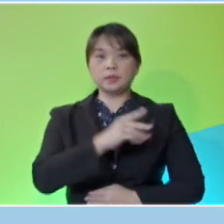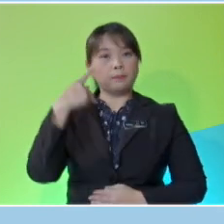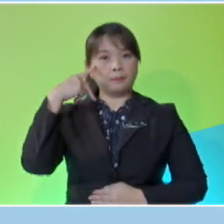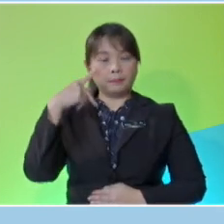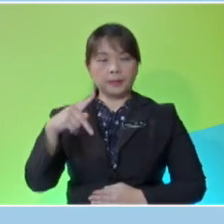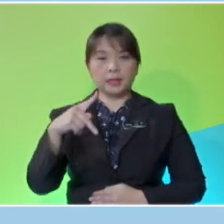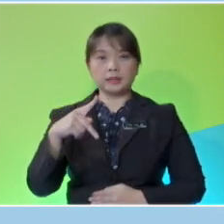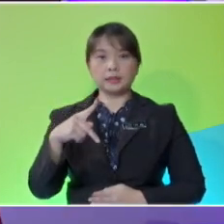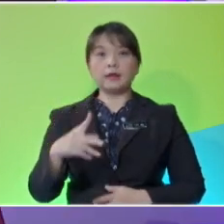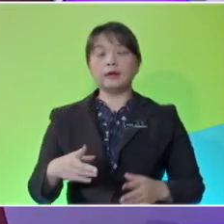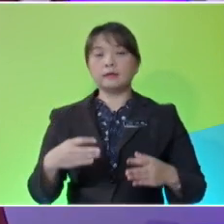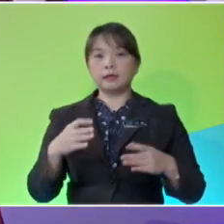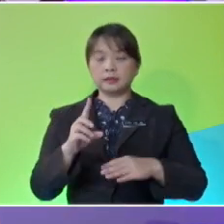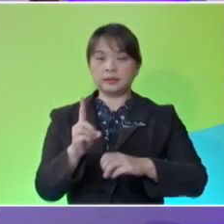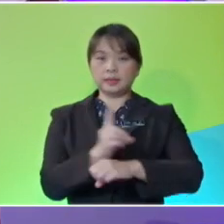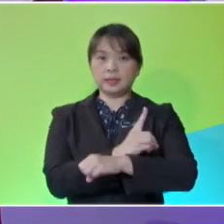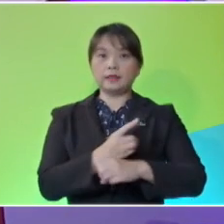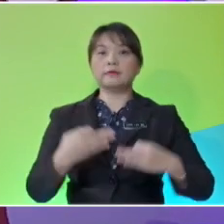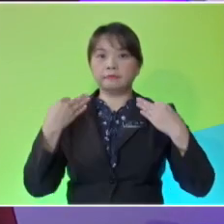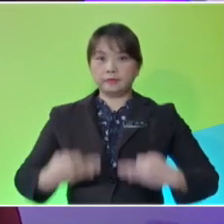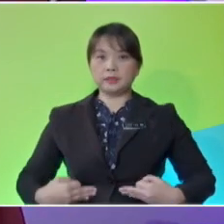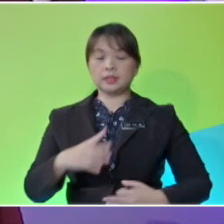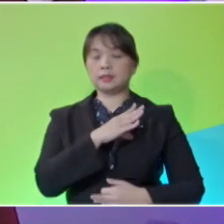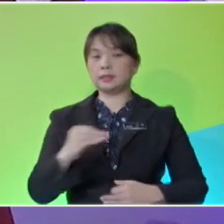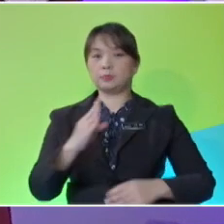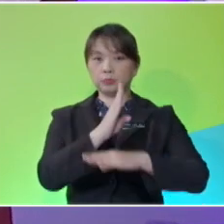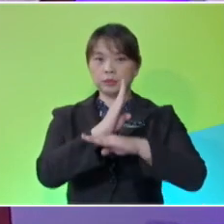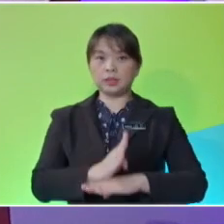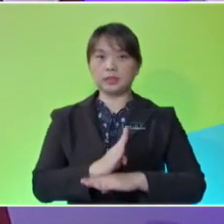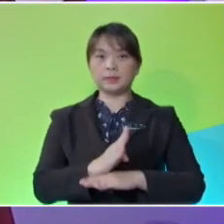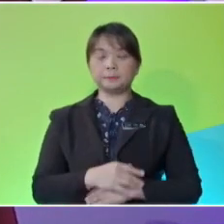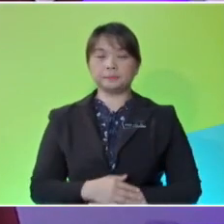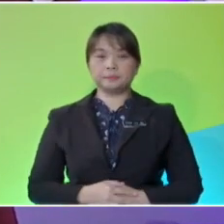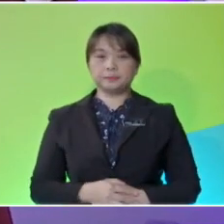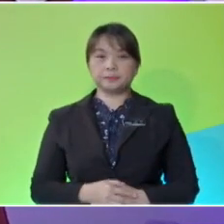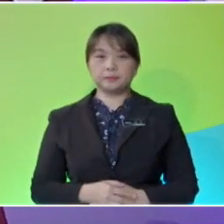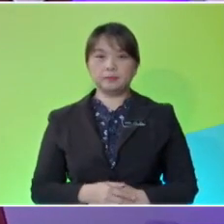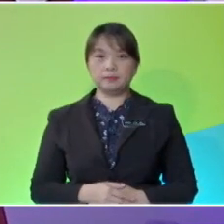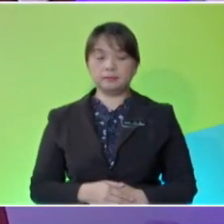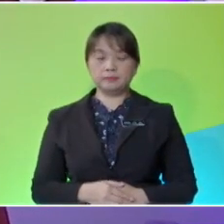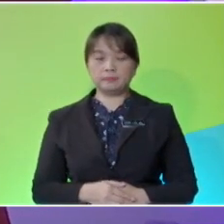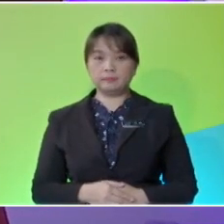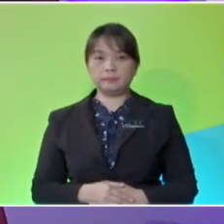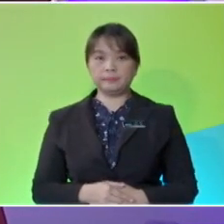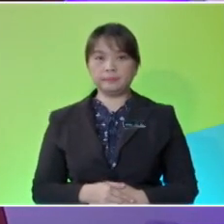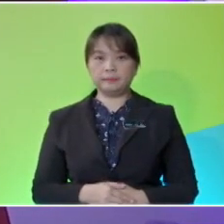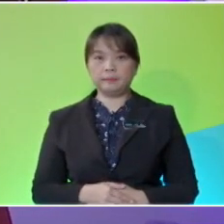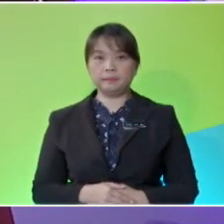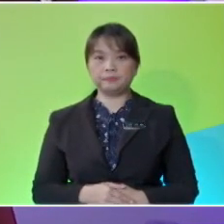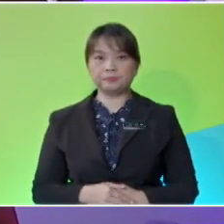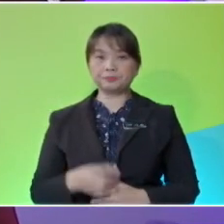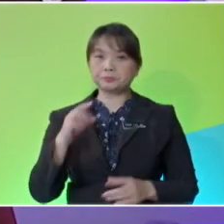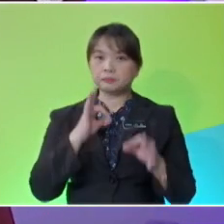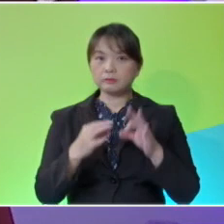tersebut Oke bagaimana untuk melakukan berkaitan Mari kita lihat satu persatu oke Oke jika